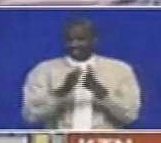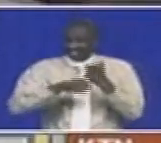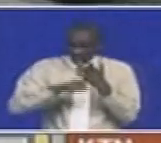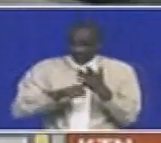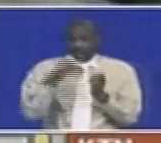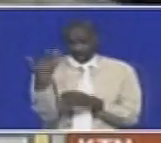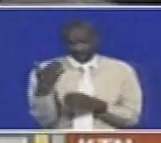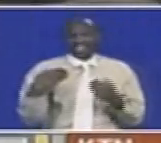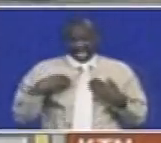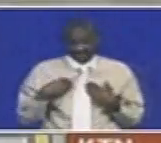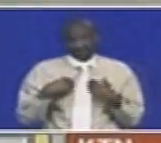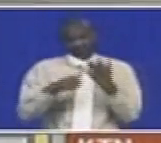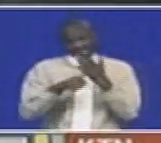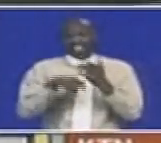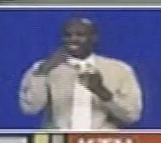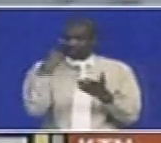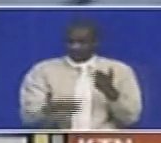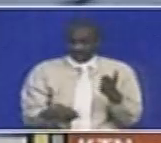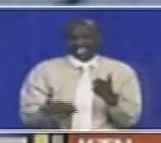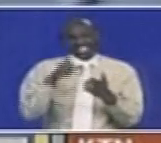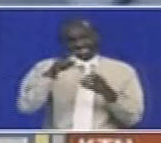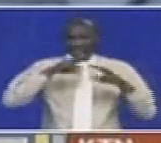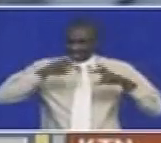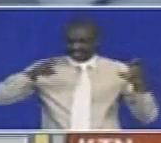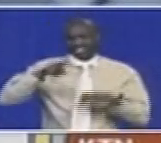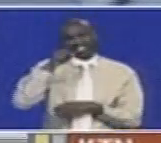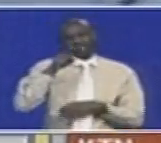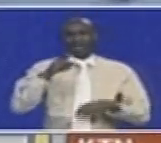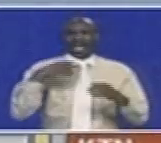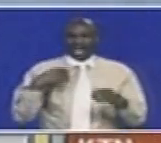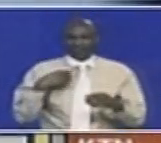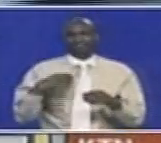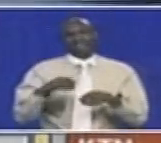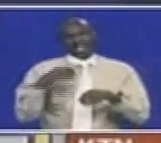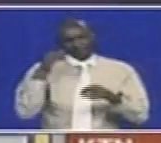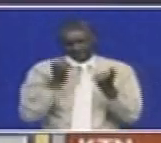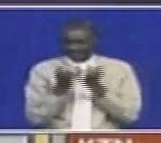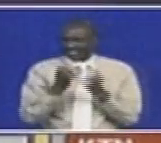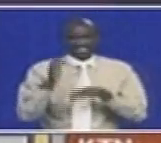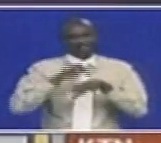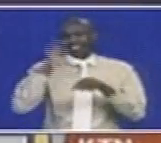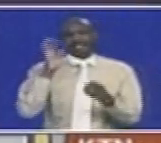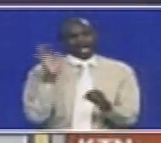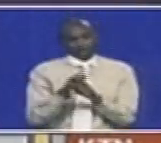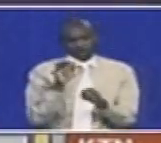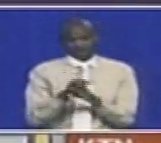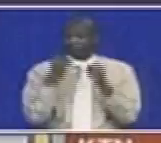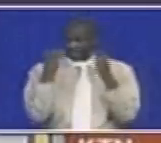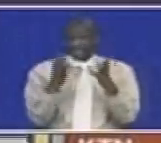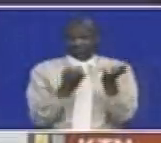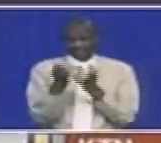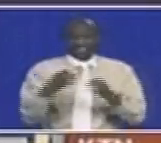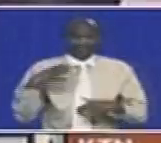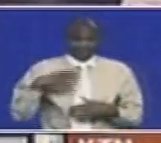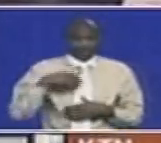kama Wakenya halisi wanasema kuwa msako huu wa polisi umeathiri pakubwa biashara zao. Wengi wa wafanyabiashara ambao